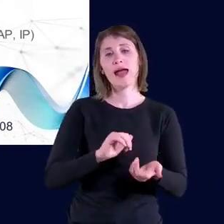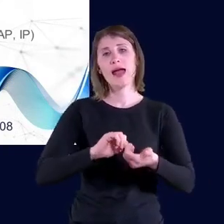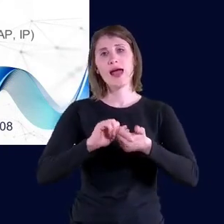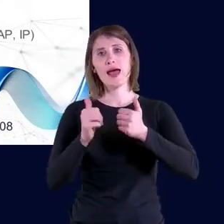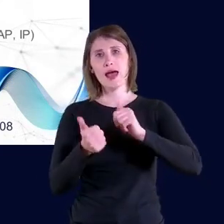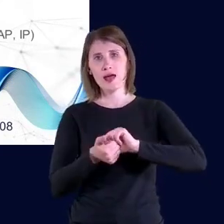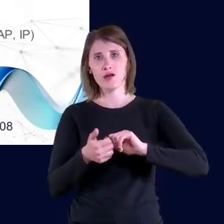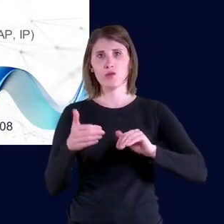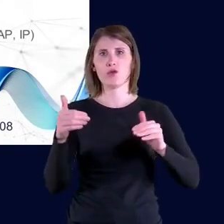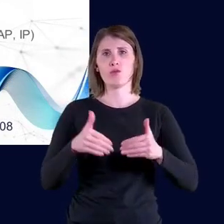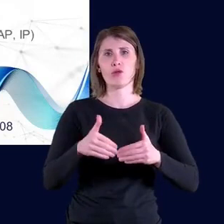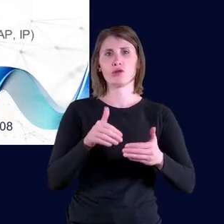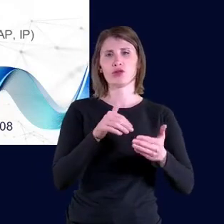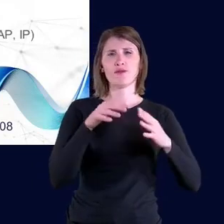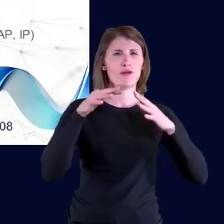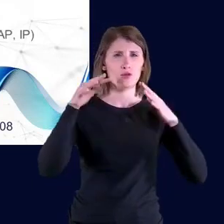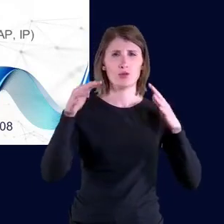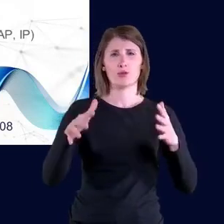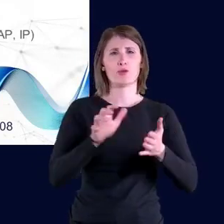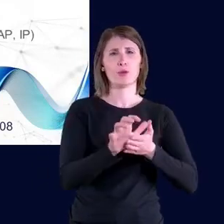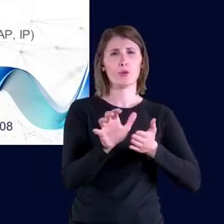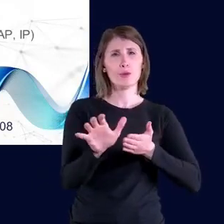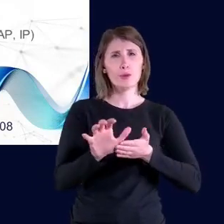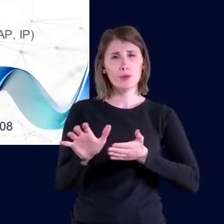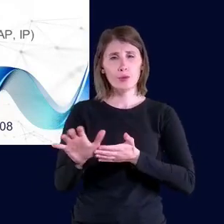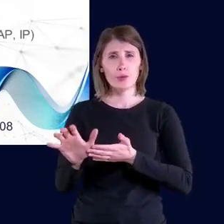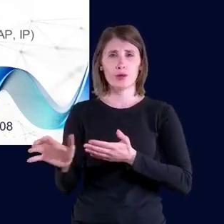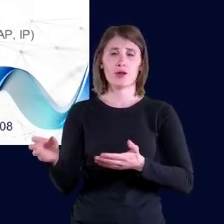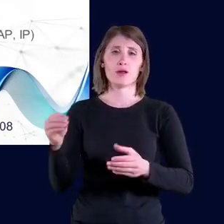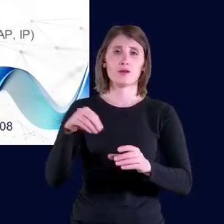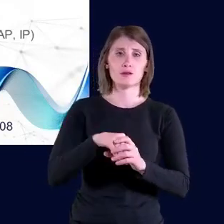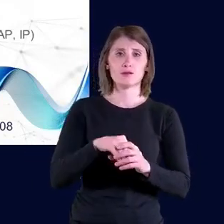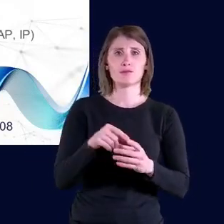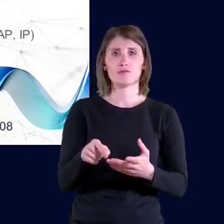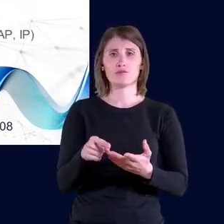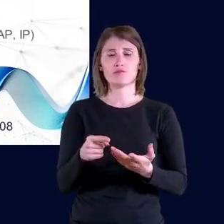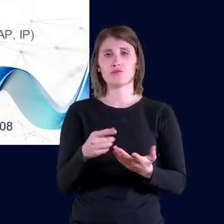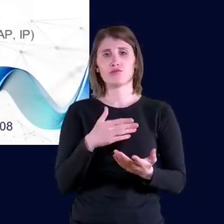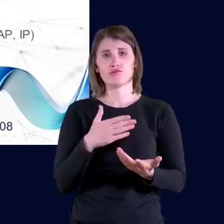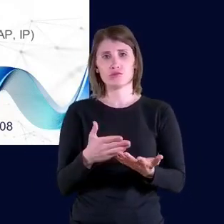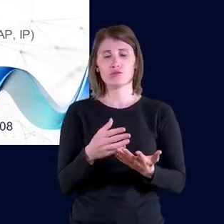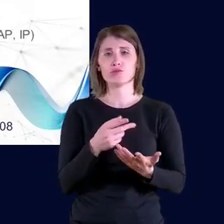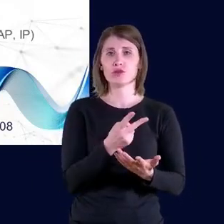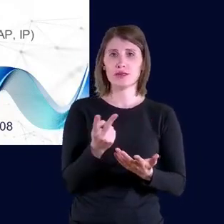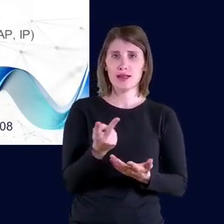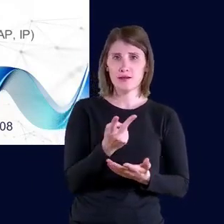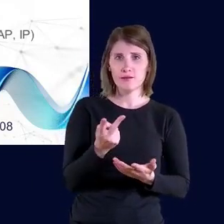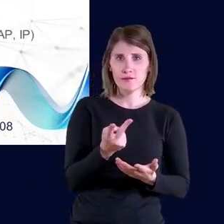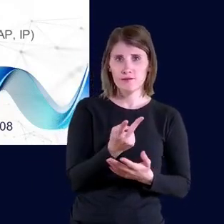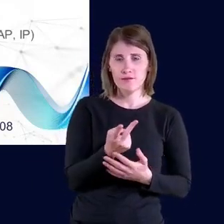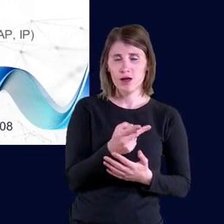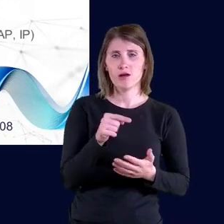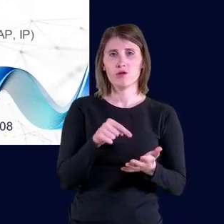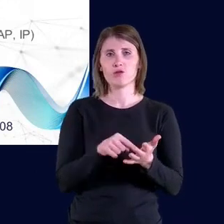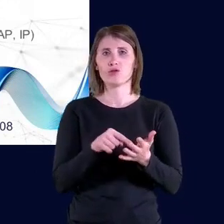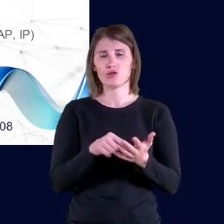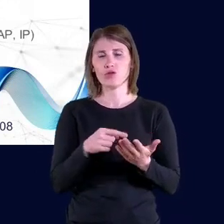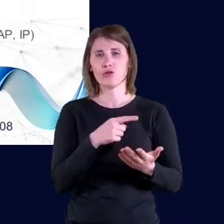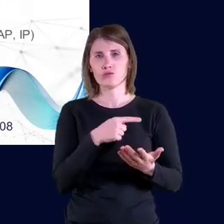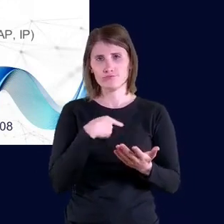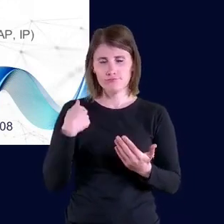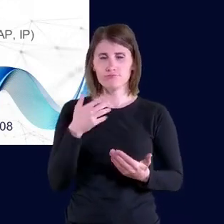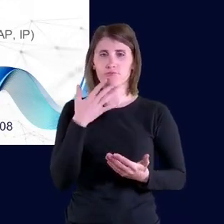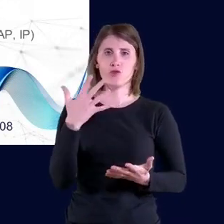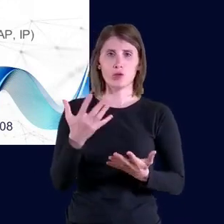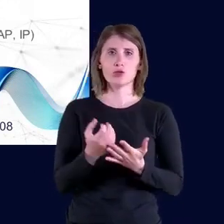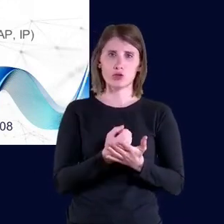odbywać w sposób masowy z wykorzystaniem dedykowanych narzędzi i oba te warianty są wykorzystywane